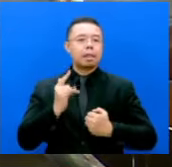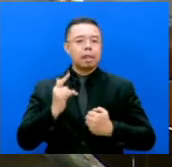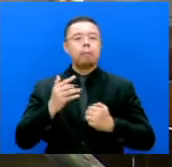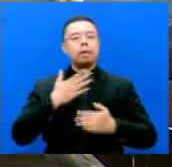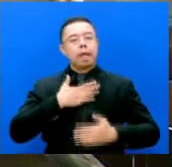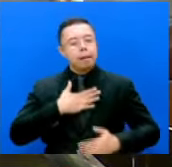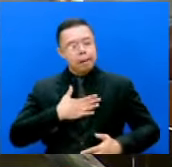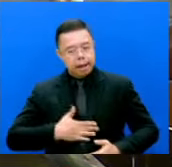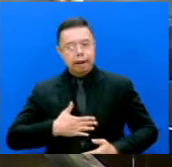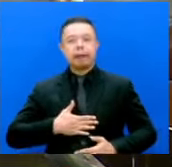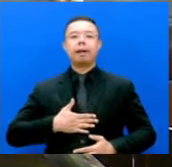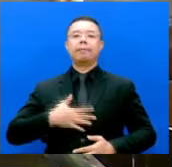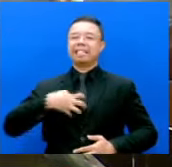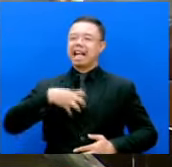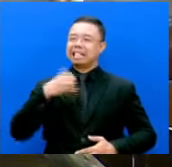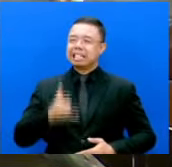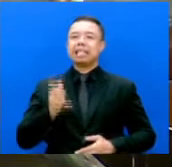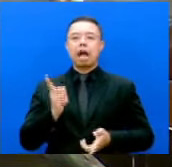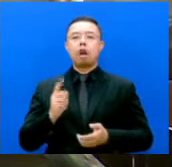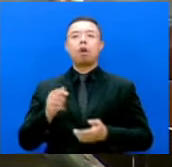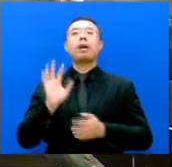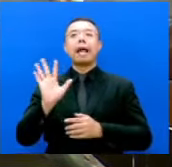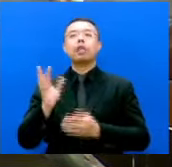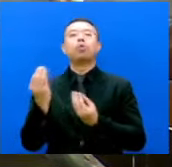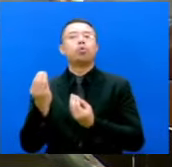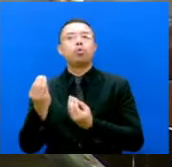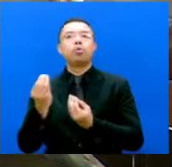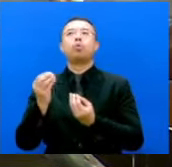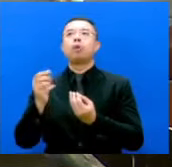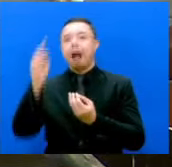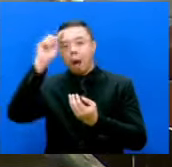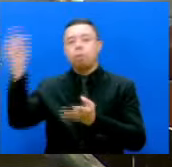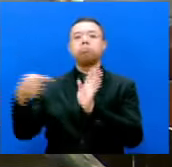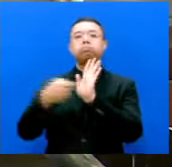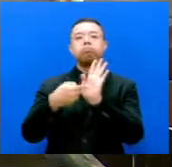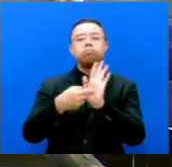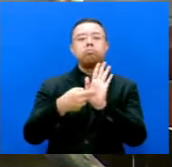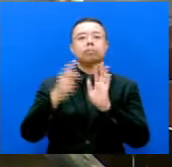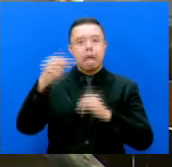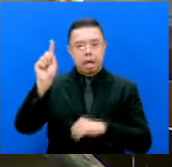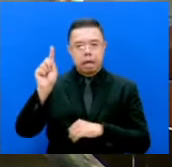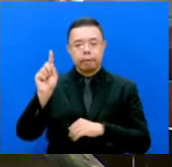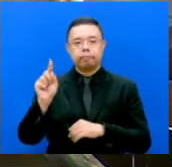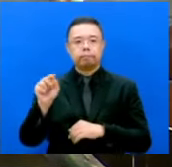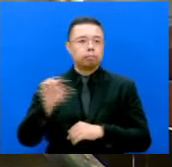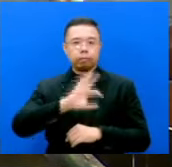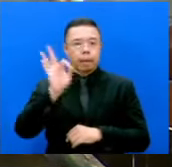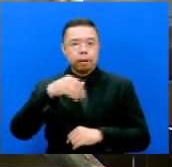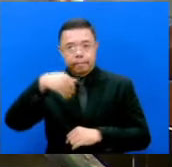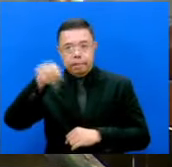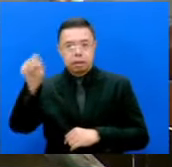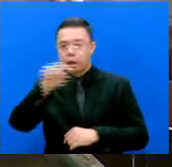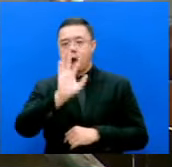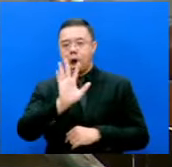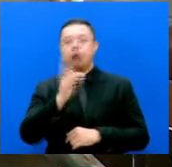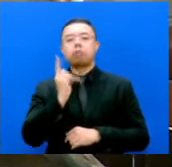tabah, yakinlah kalau kebenaran itu selalu dilindungi Allah sama kuasa. Anda menyebutkan bahwa Anda memang tidak pernah kemana-mana begitu ya,